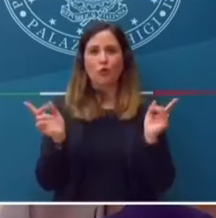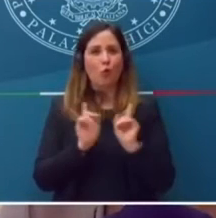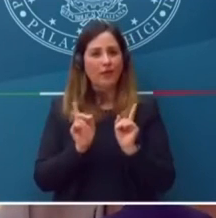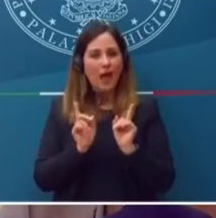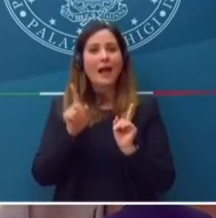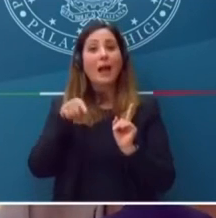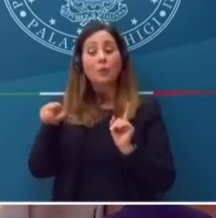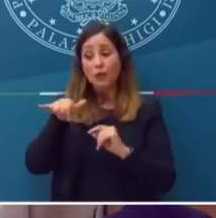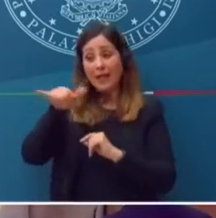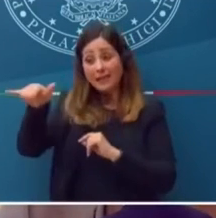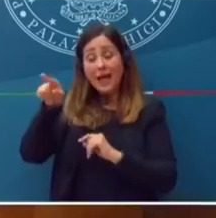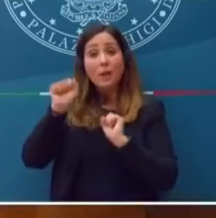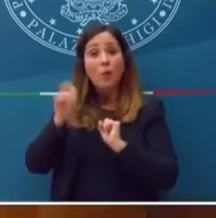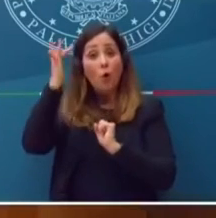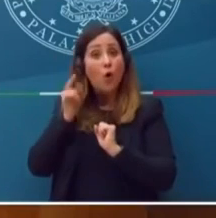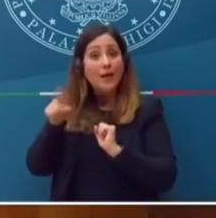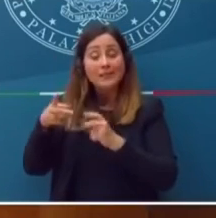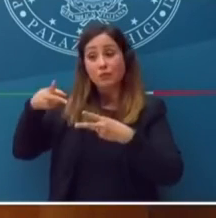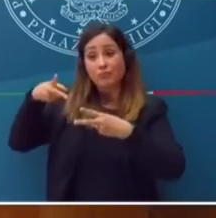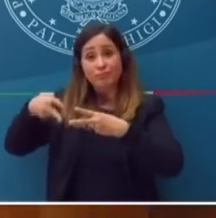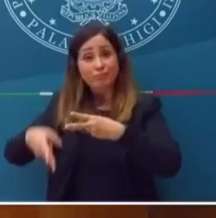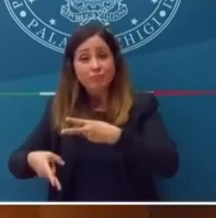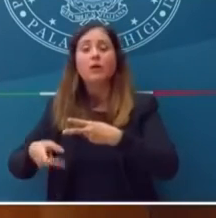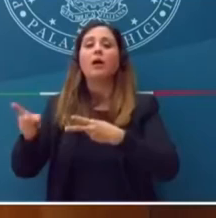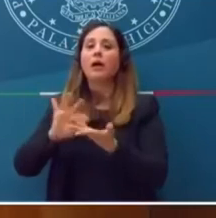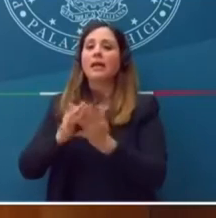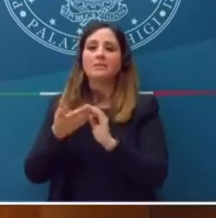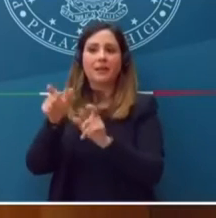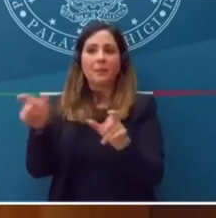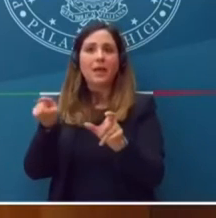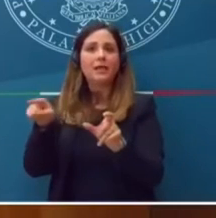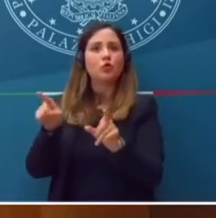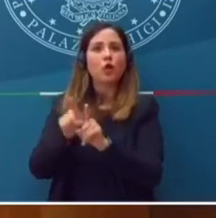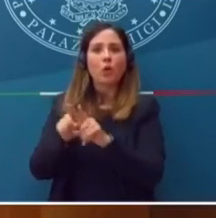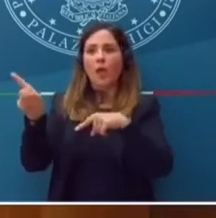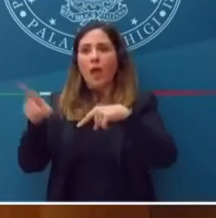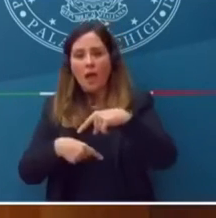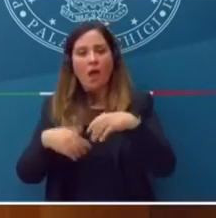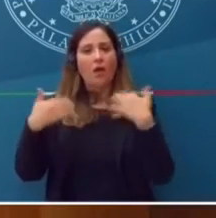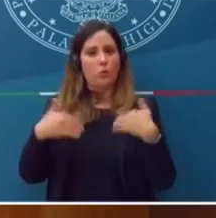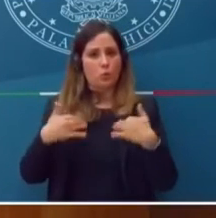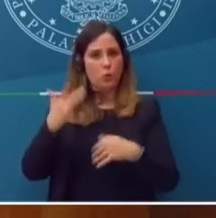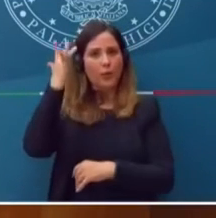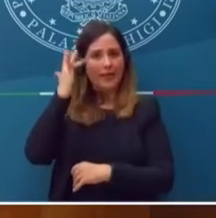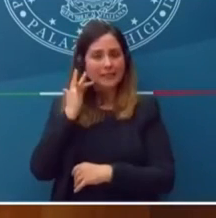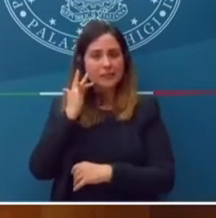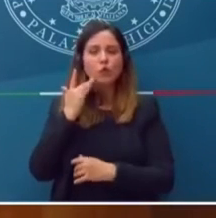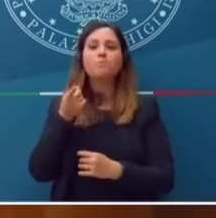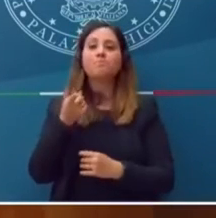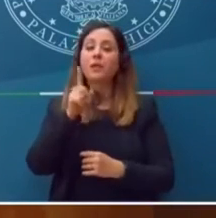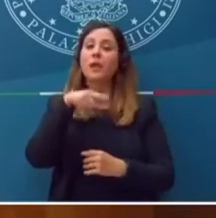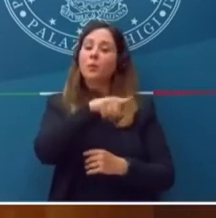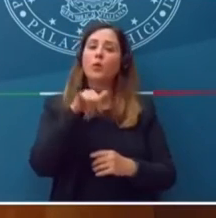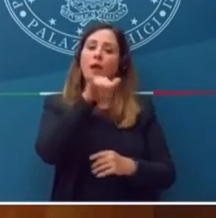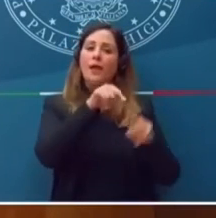della flotta che porterebbe a delle perdite occupazionali importanti. Inoltre anche è stato chiesto ad Air France